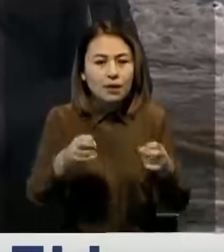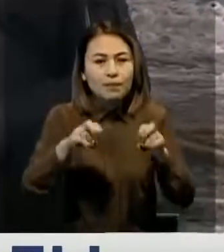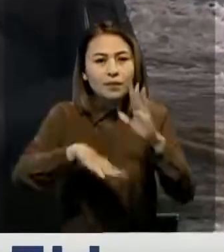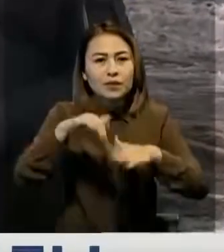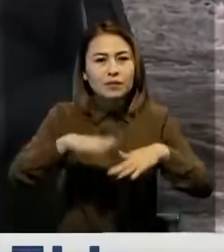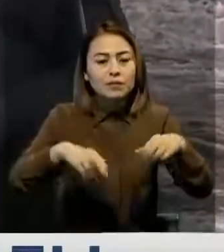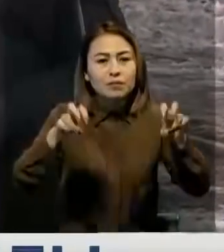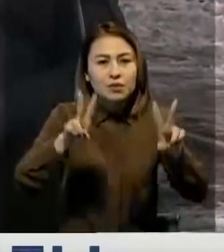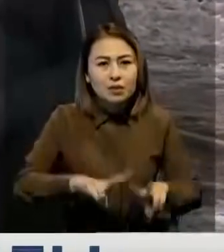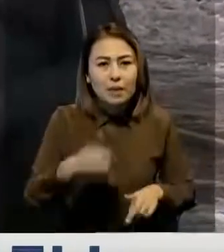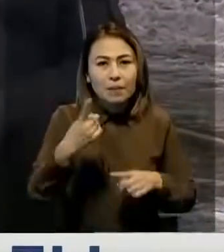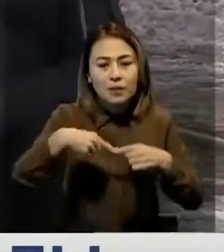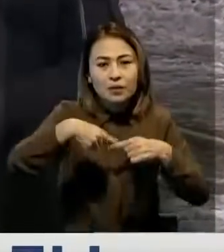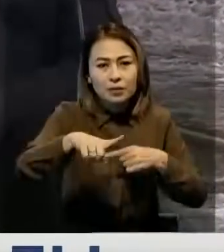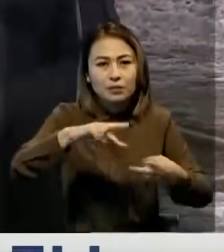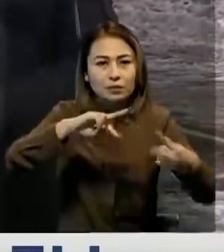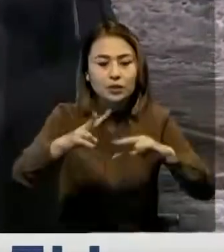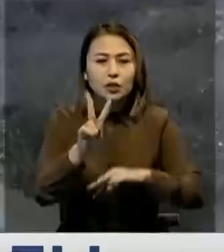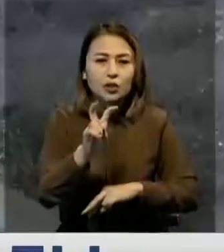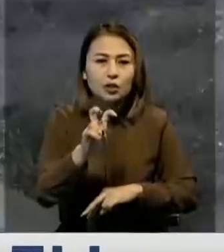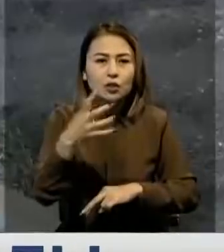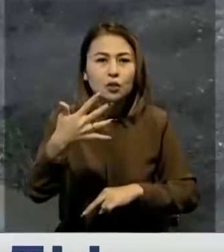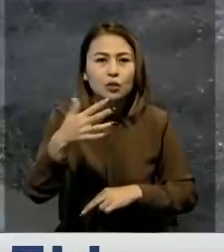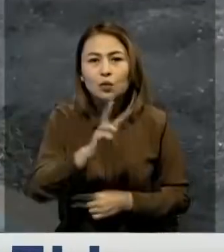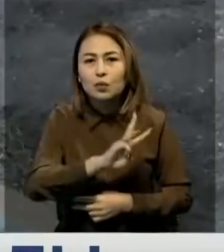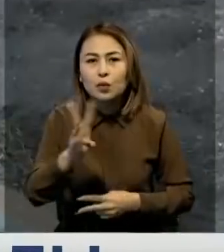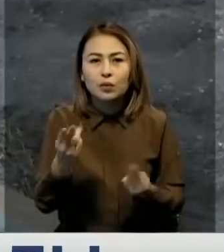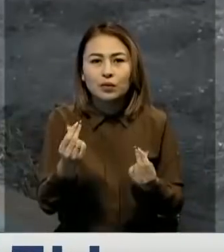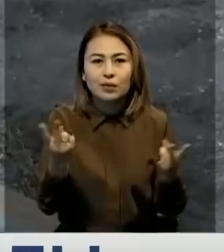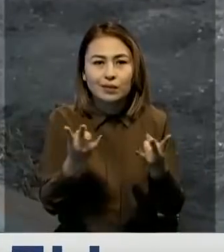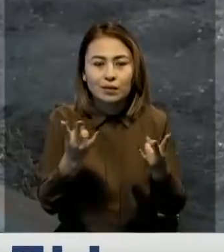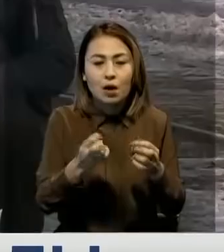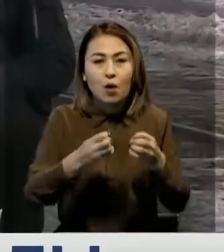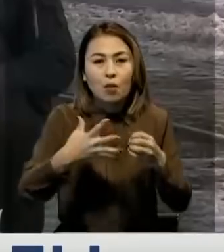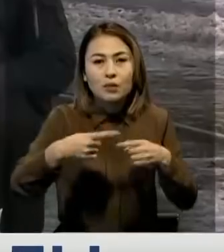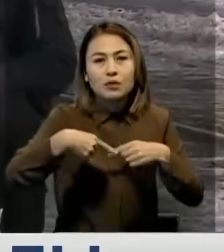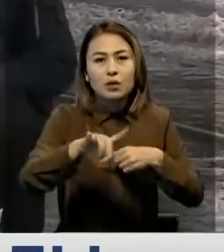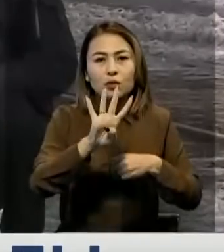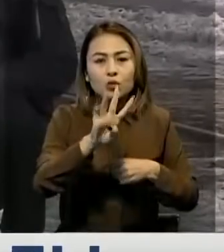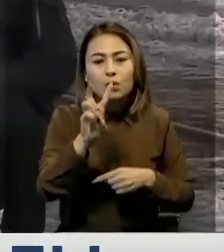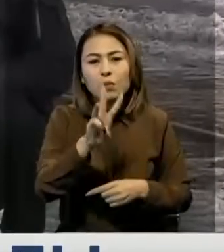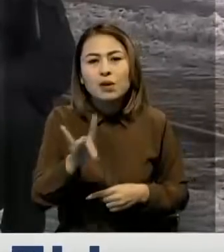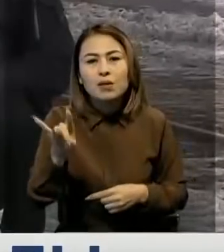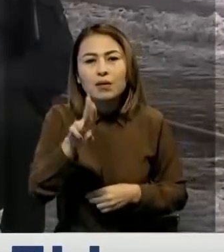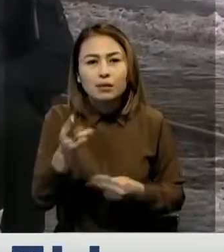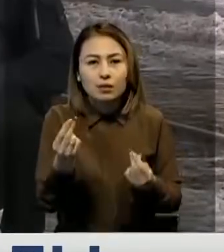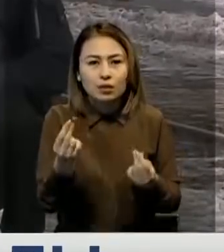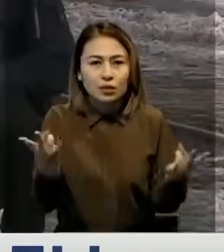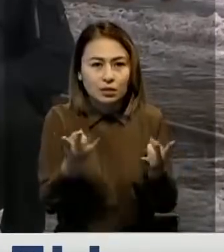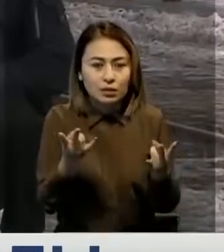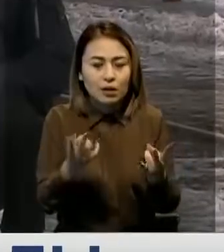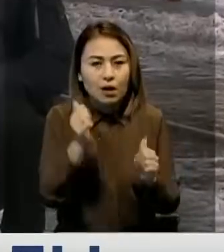1 шақырым релісті жаңалау үшін 250 миллион теңге керек. 15 шақырым үшін 4 миллиардқа жуық қаражат қажет.